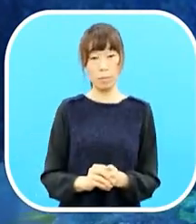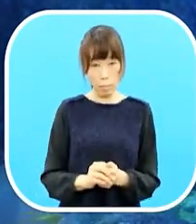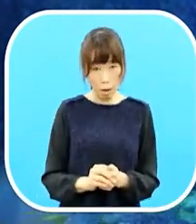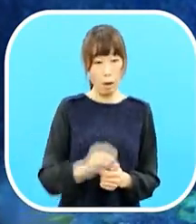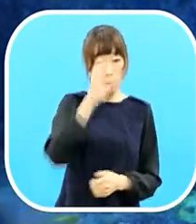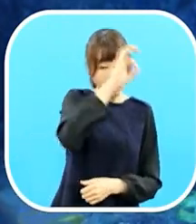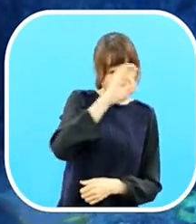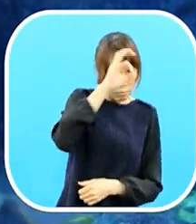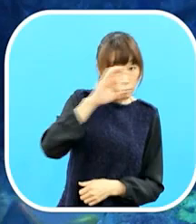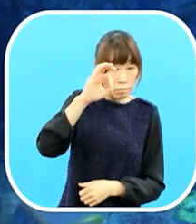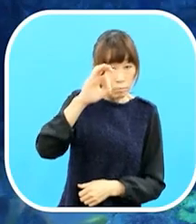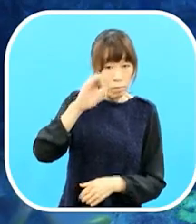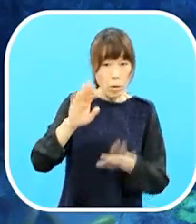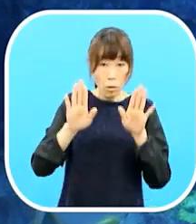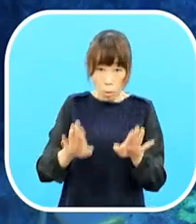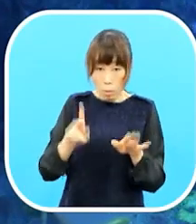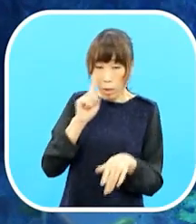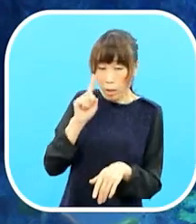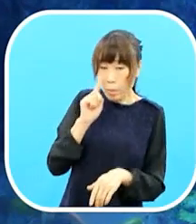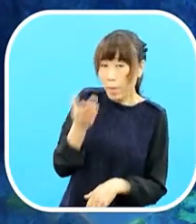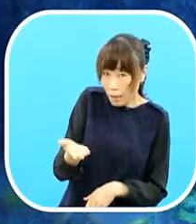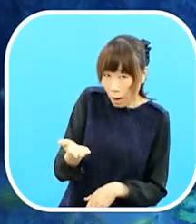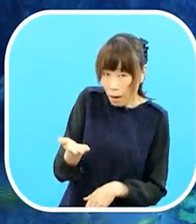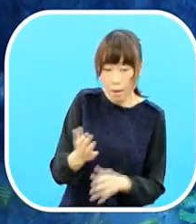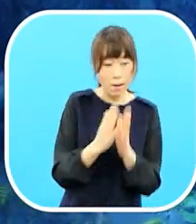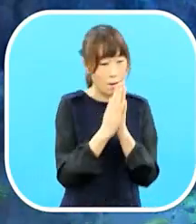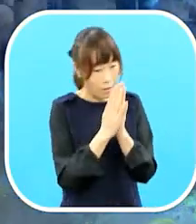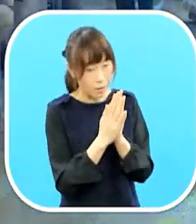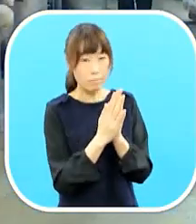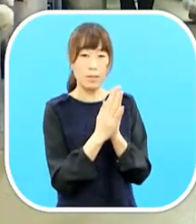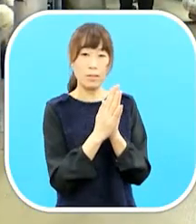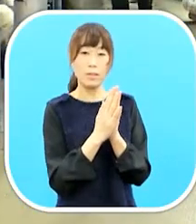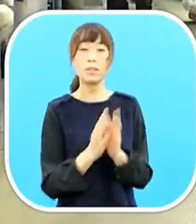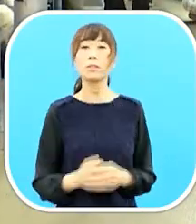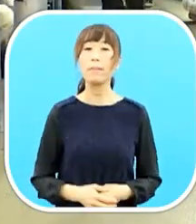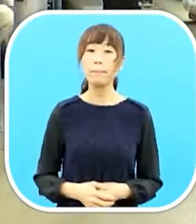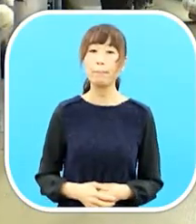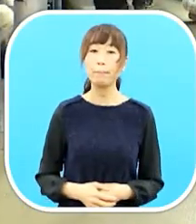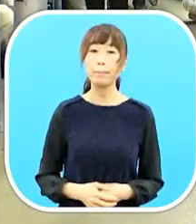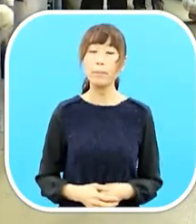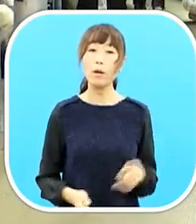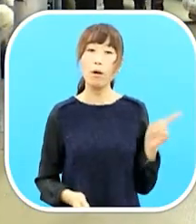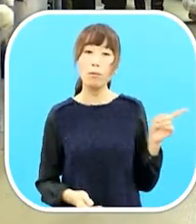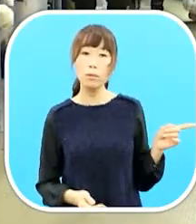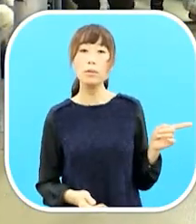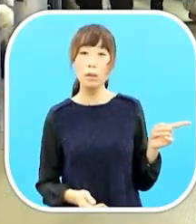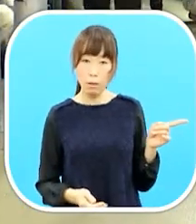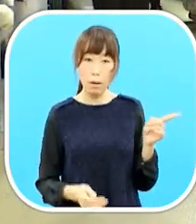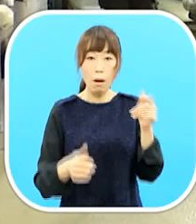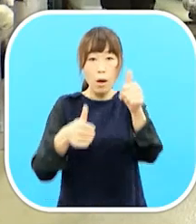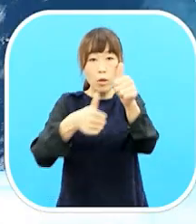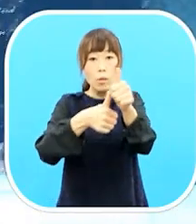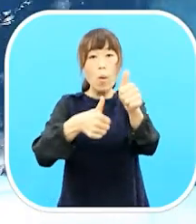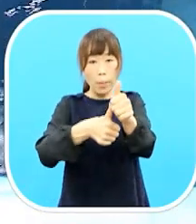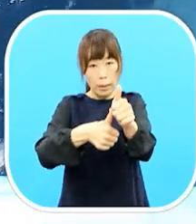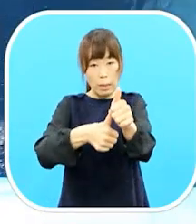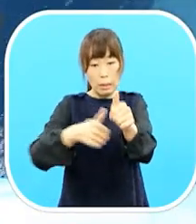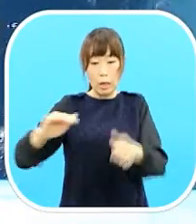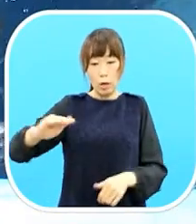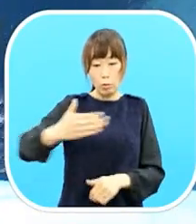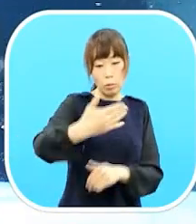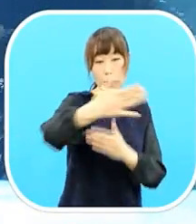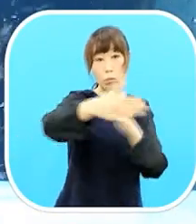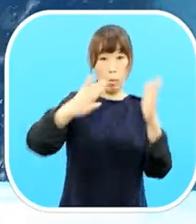今日はその魚地ツアーを体験してみませんか？ いいんですか？ はい、 お願いします。 こちらの水槽はですね、予備水槽というい